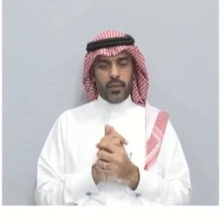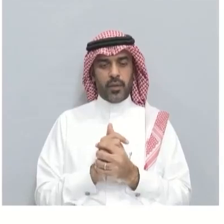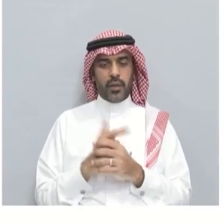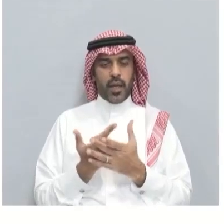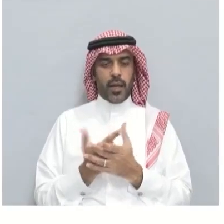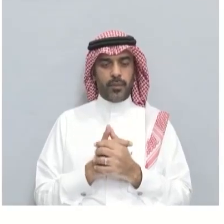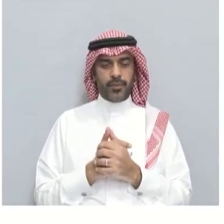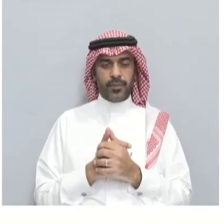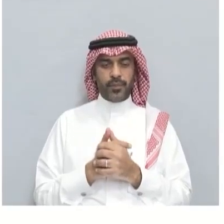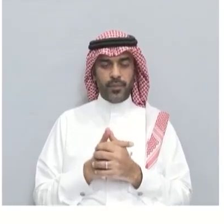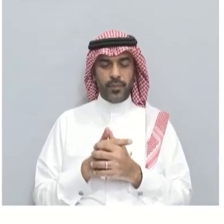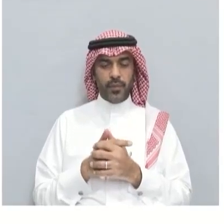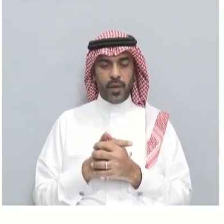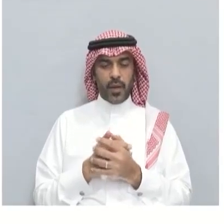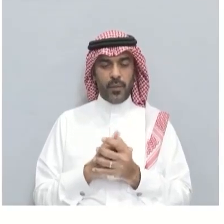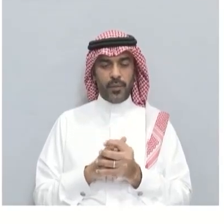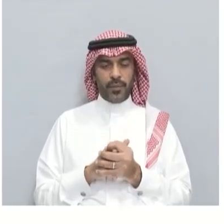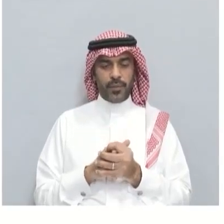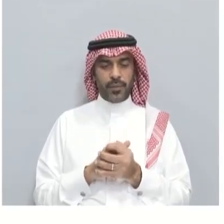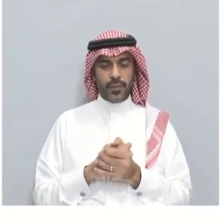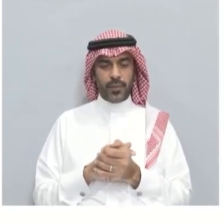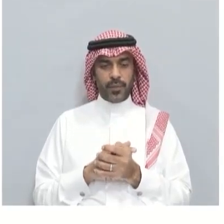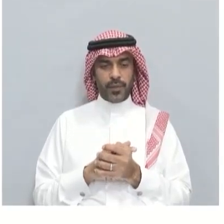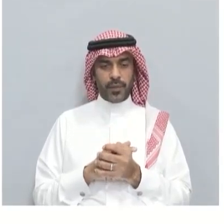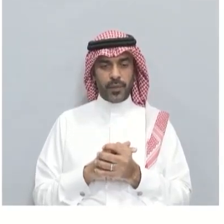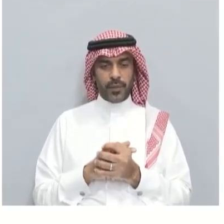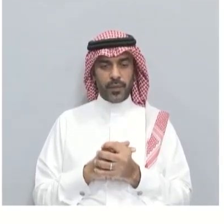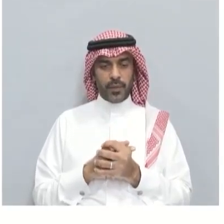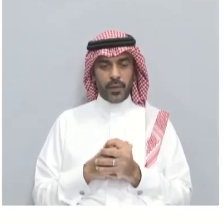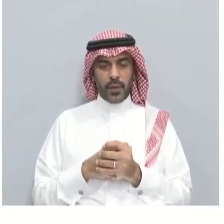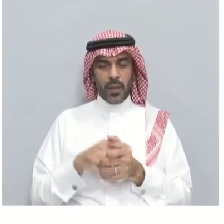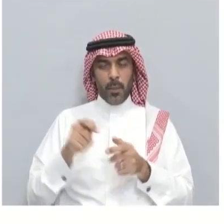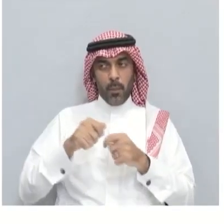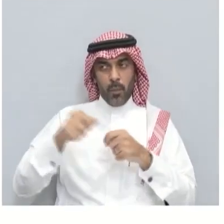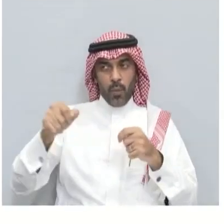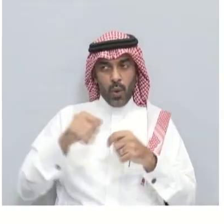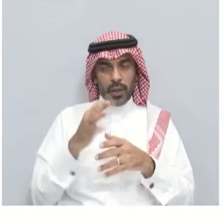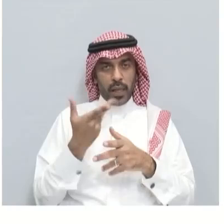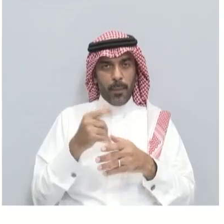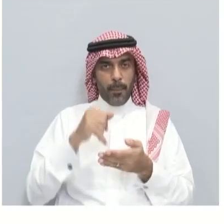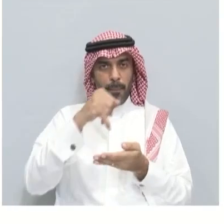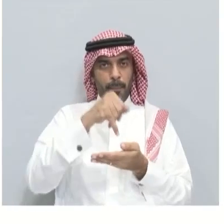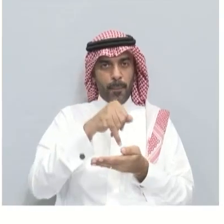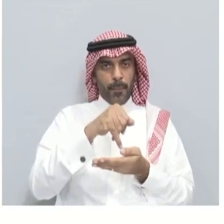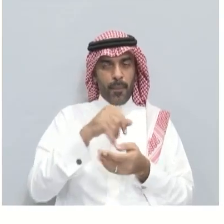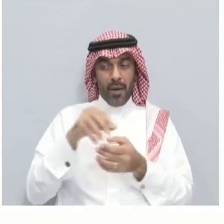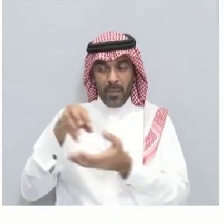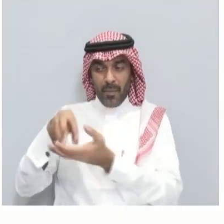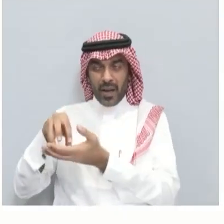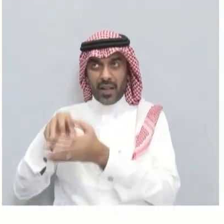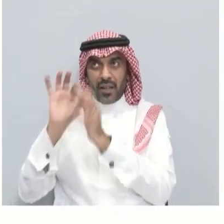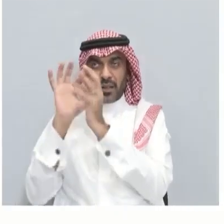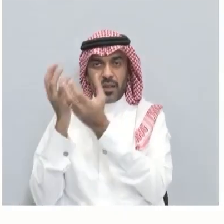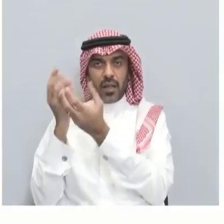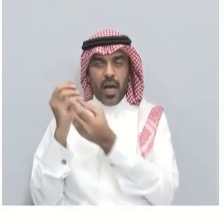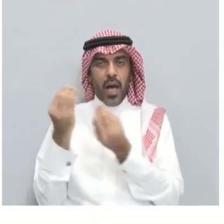الموجات دقيقتين نقرا على الرسم هنا زمن الوصول وهنا البعد عن المركز السطحي وين يعطينا دقيقتين هنا يعطينا